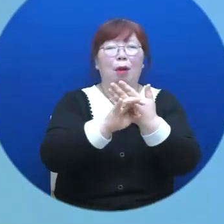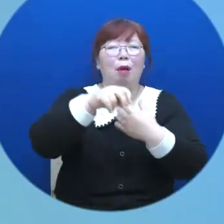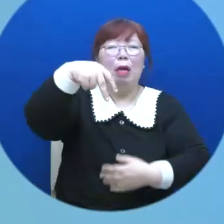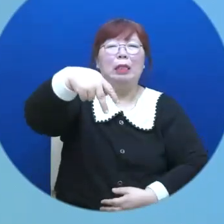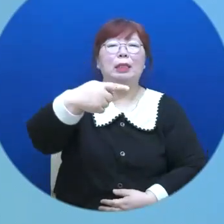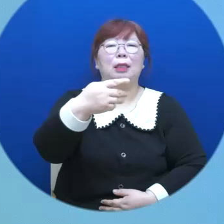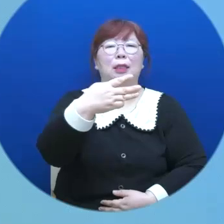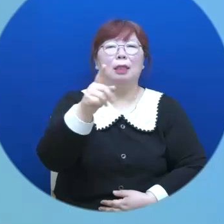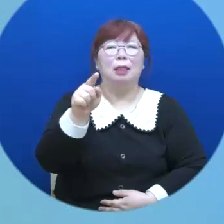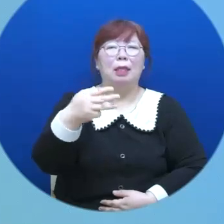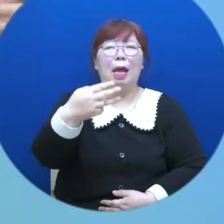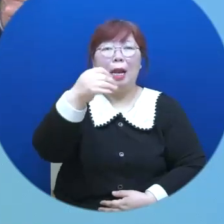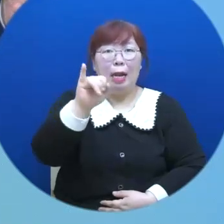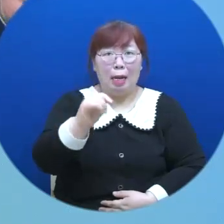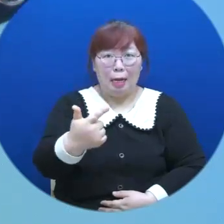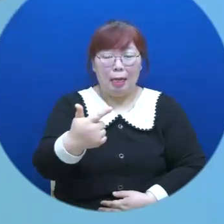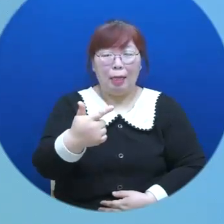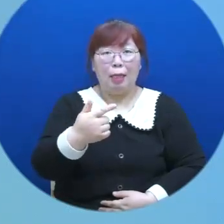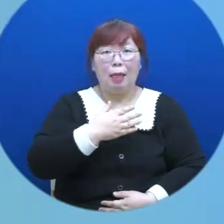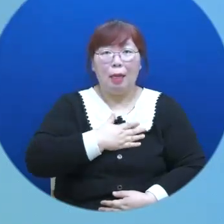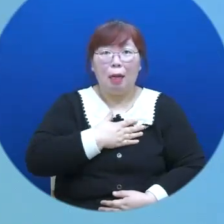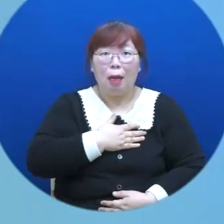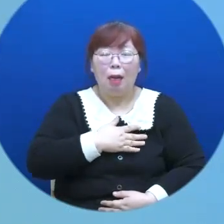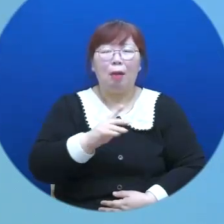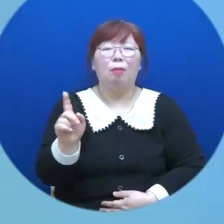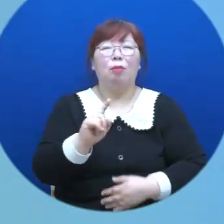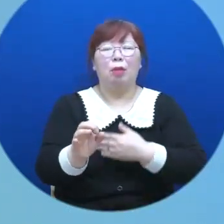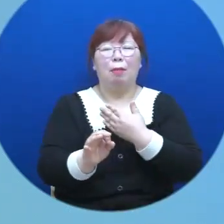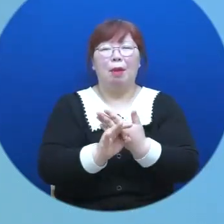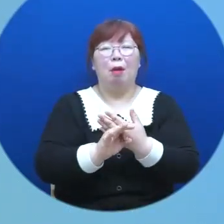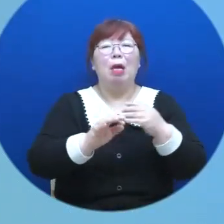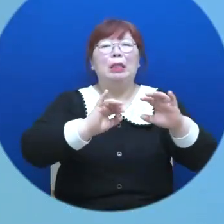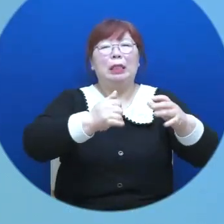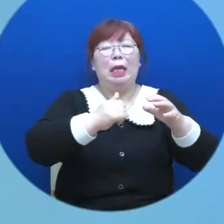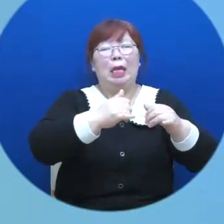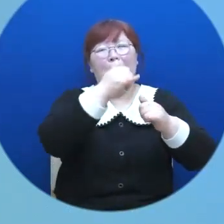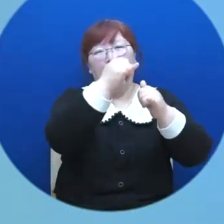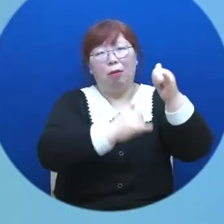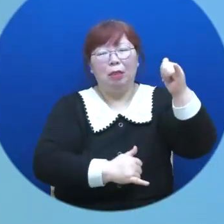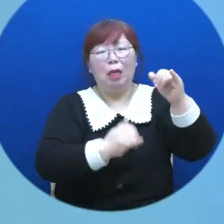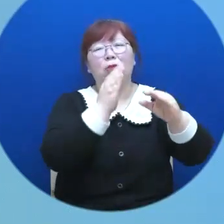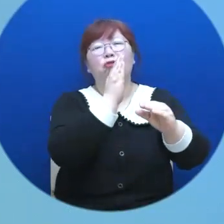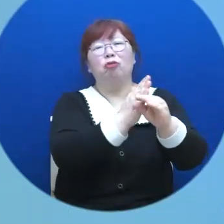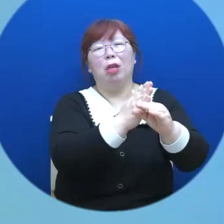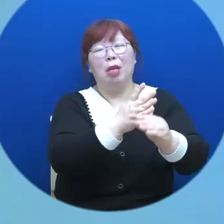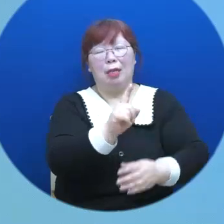있어요. 스탈린은 세계 역사에 가장 악질적